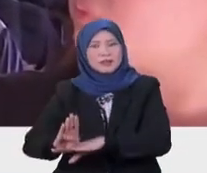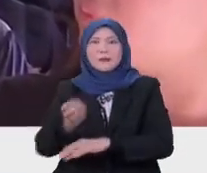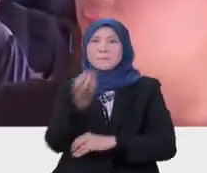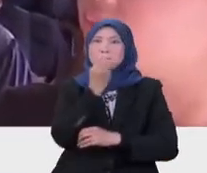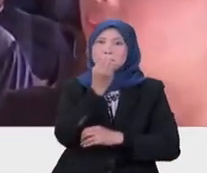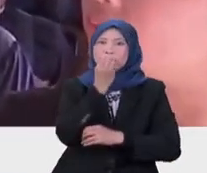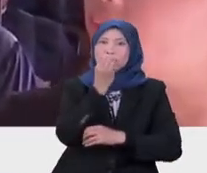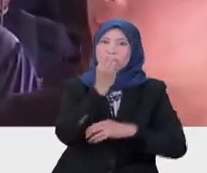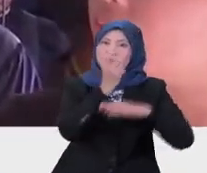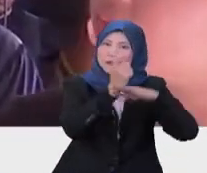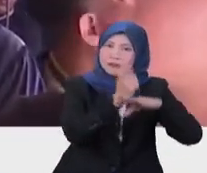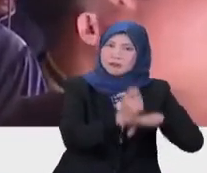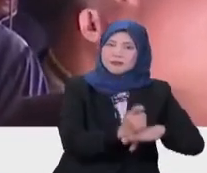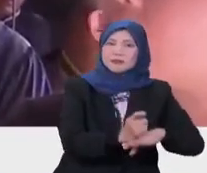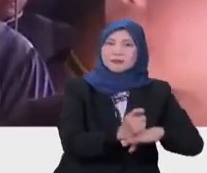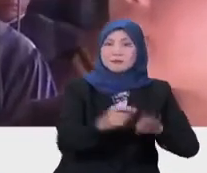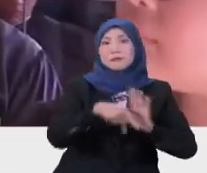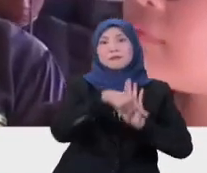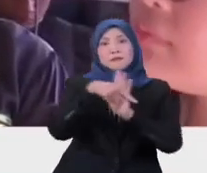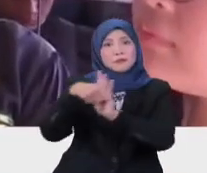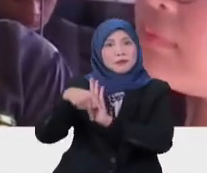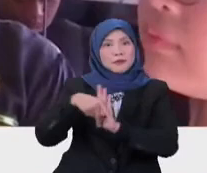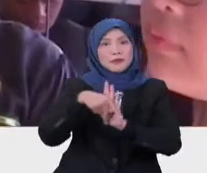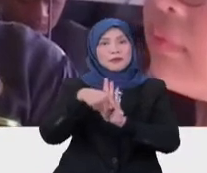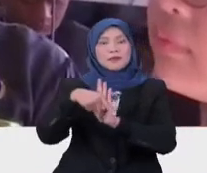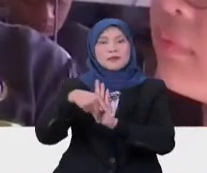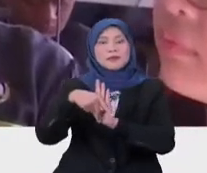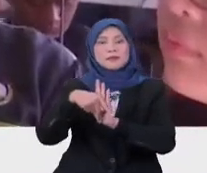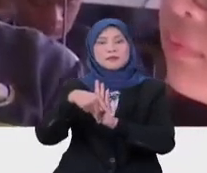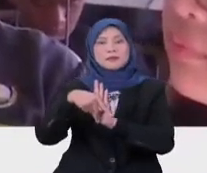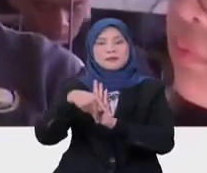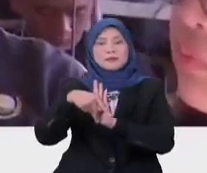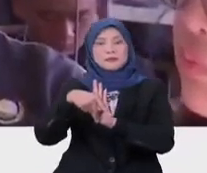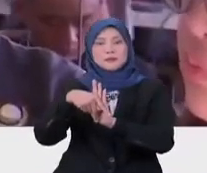makanan tradisional dan juga pameran sebagai